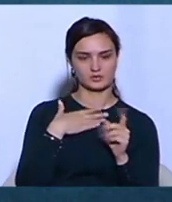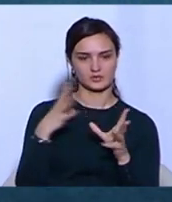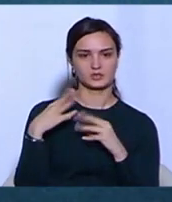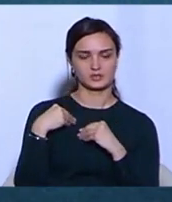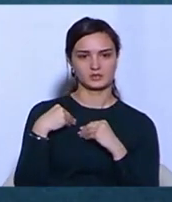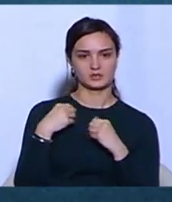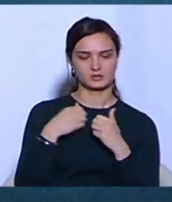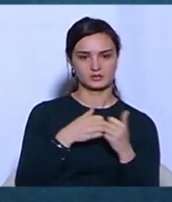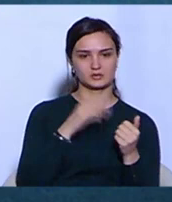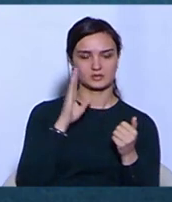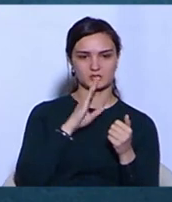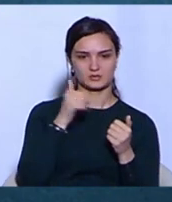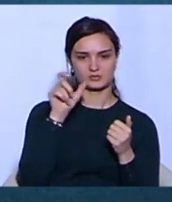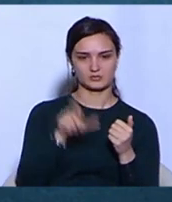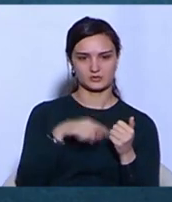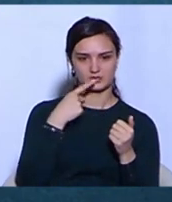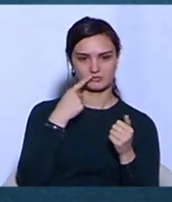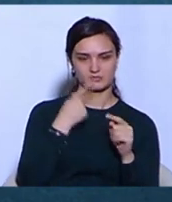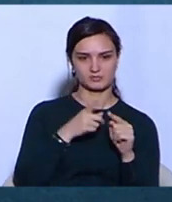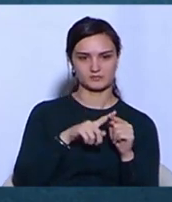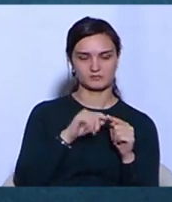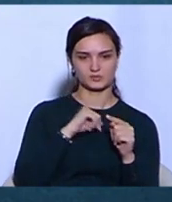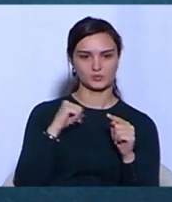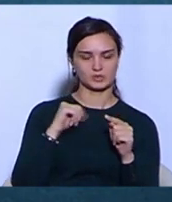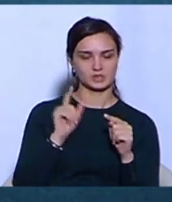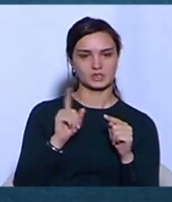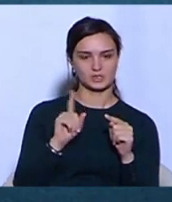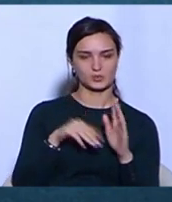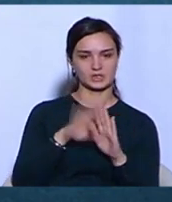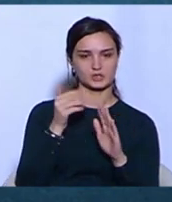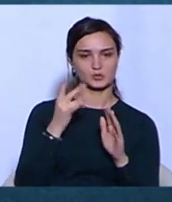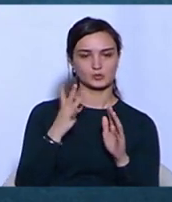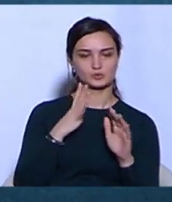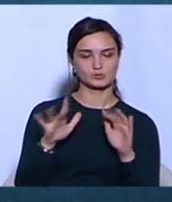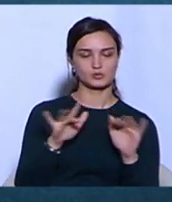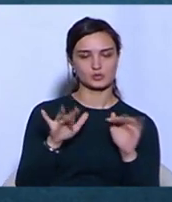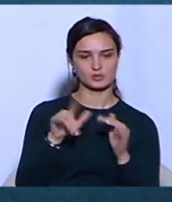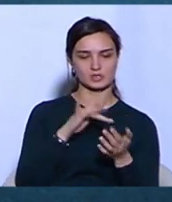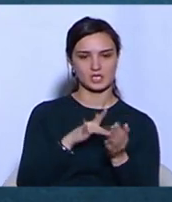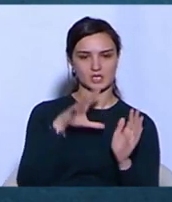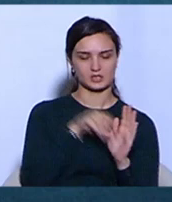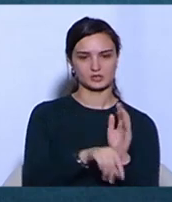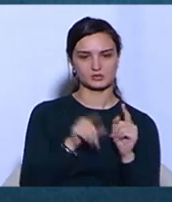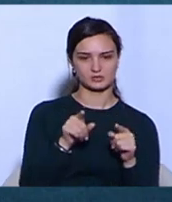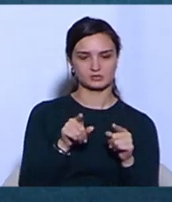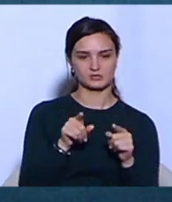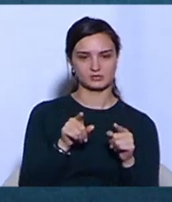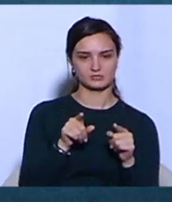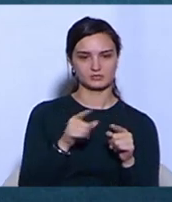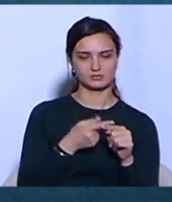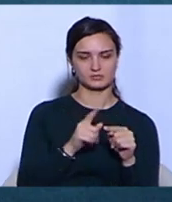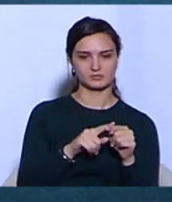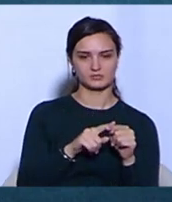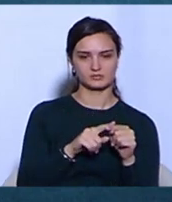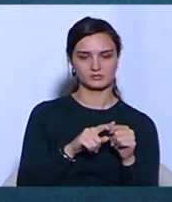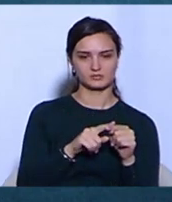არამედ როგორც დედა ამბობს თვითონ აფასებს რა გზით და უკეთესად როგორ იმოძრაოს ქალაქში ტრანსპორტის რასაშუალებით